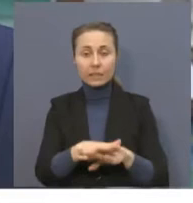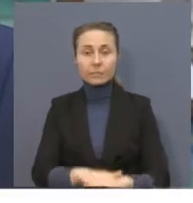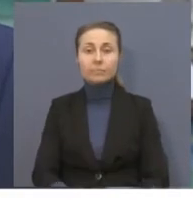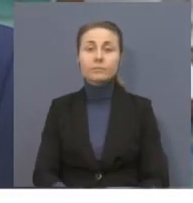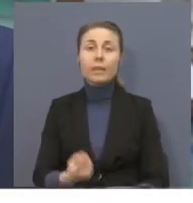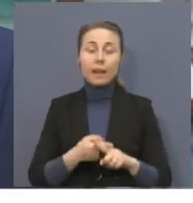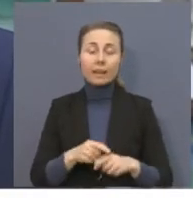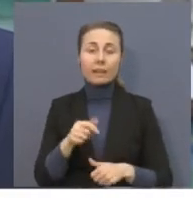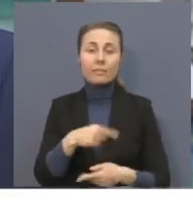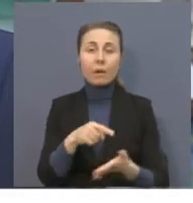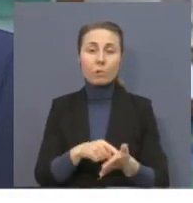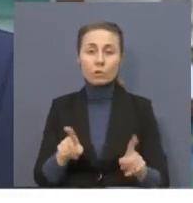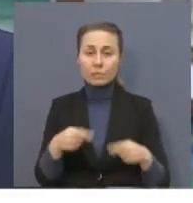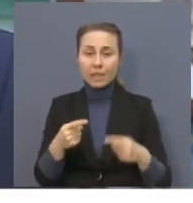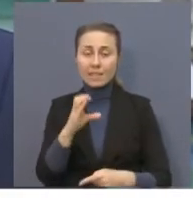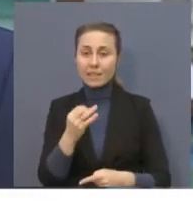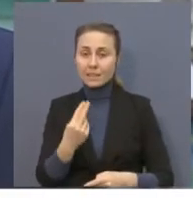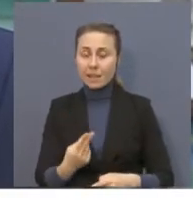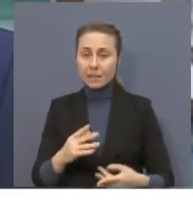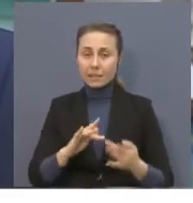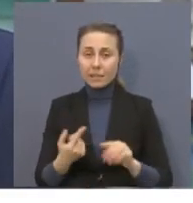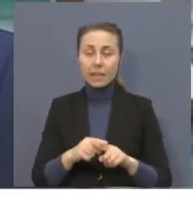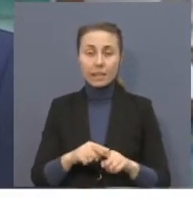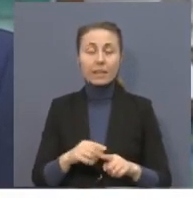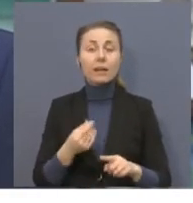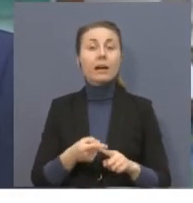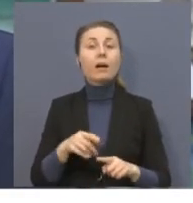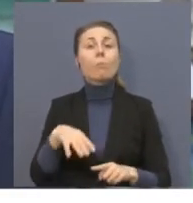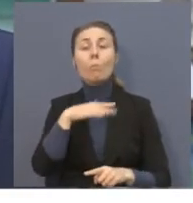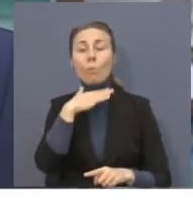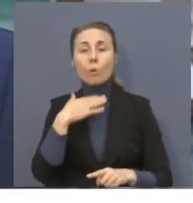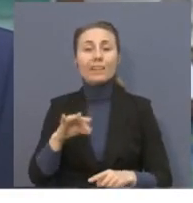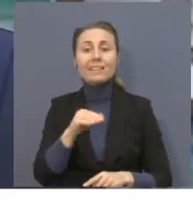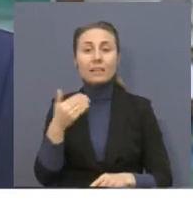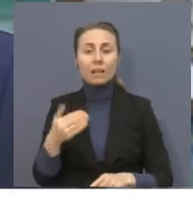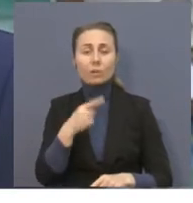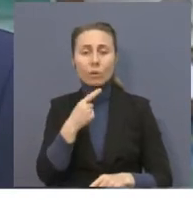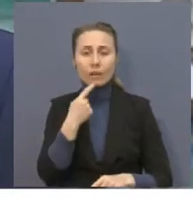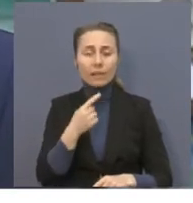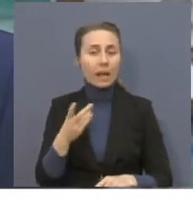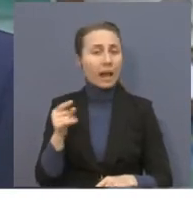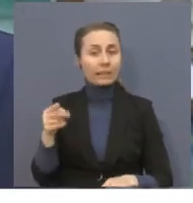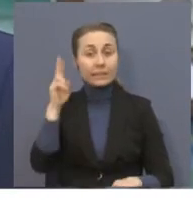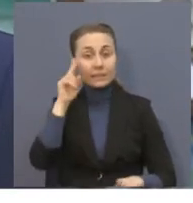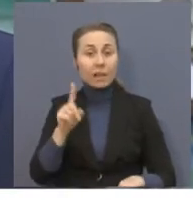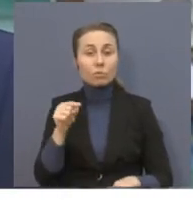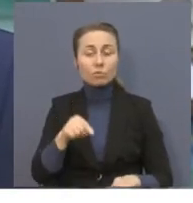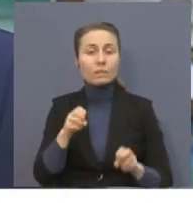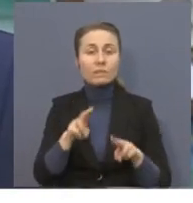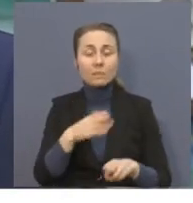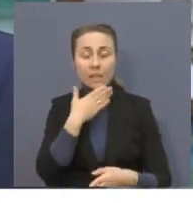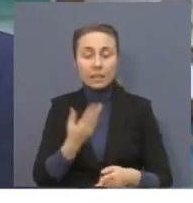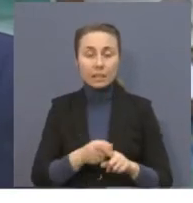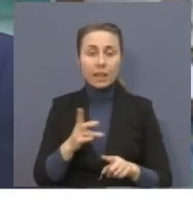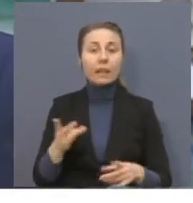Этот вопрос часто поднимается в социальных сетях и в интернете, но многие из тех, кто дает комментарии, не являются экспертами. Поэтому